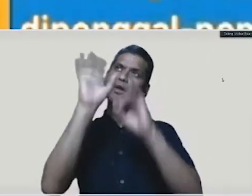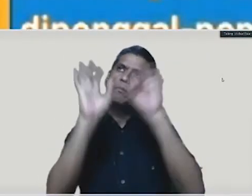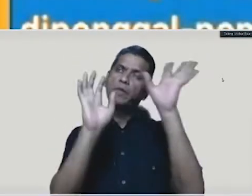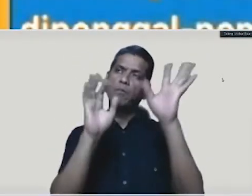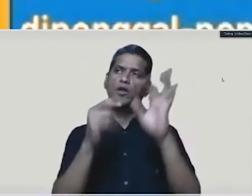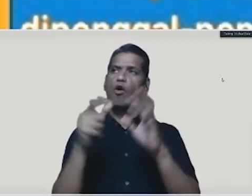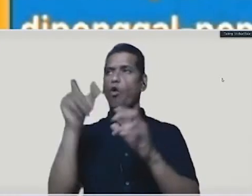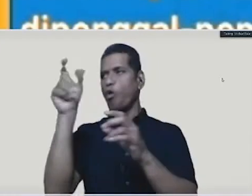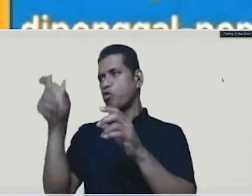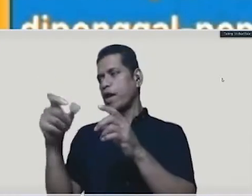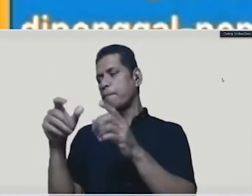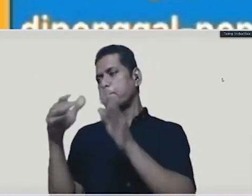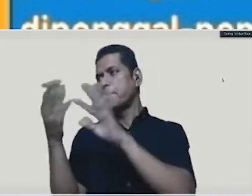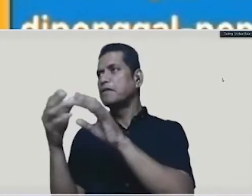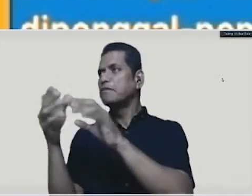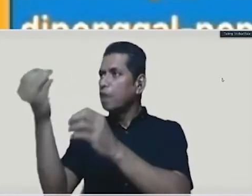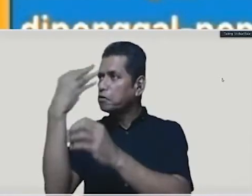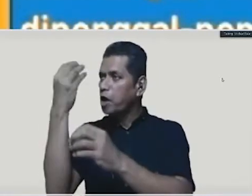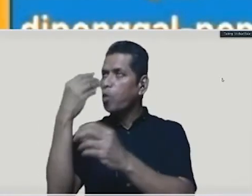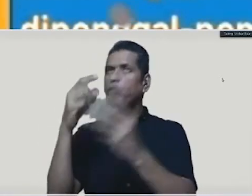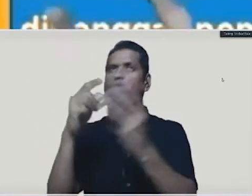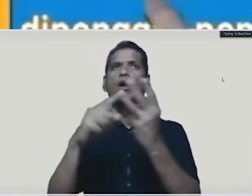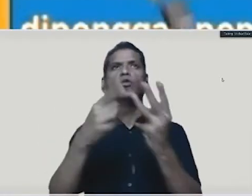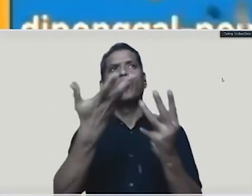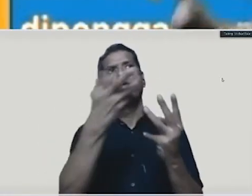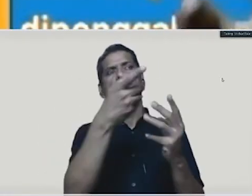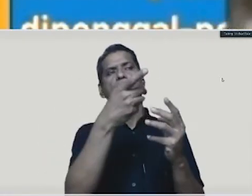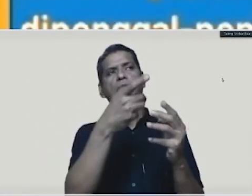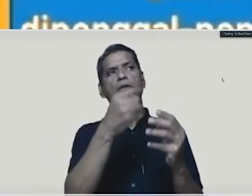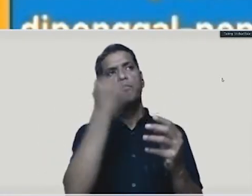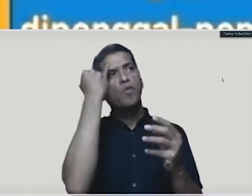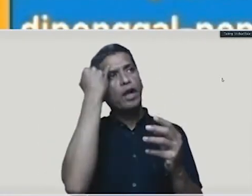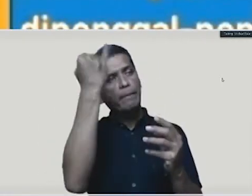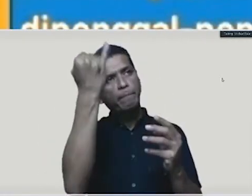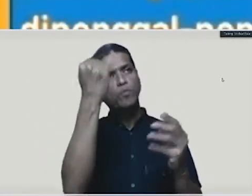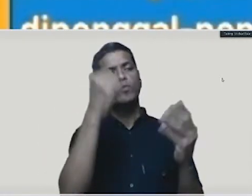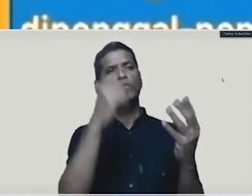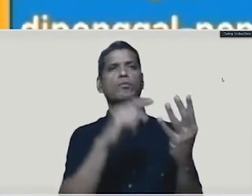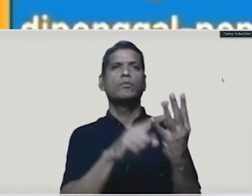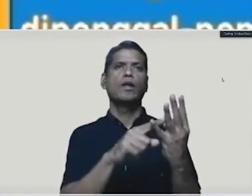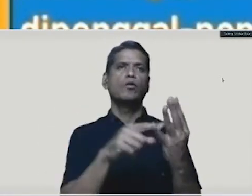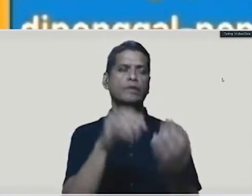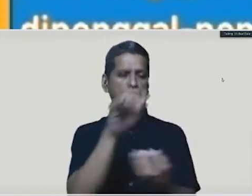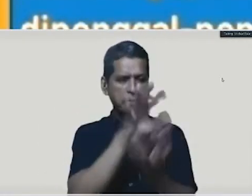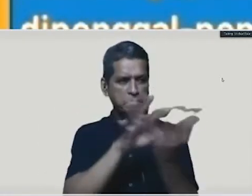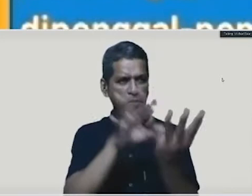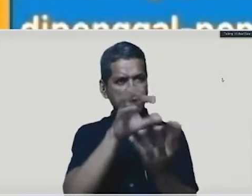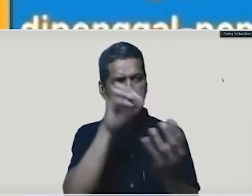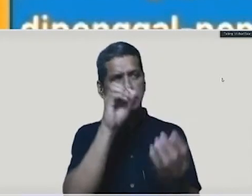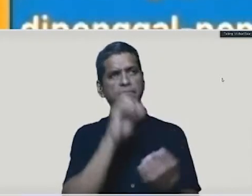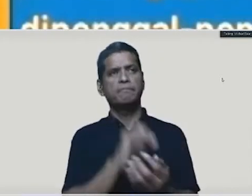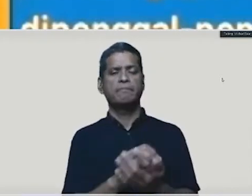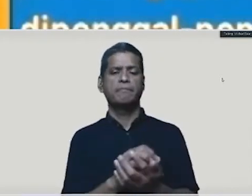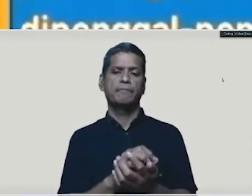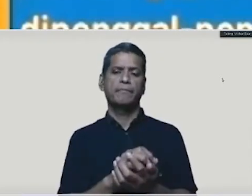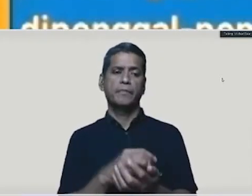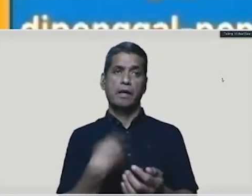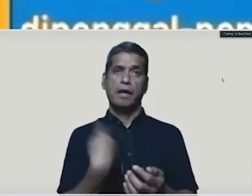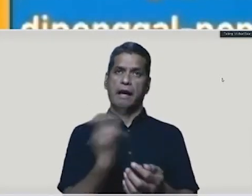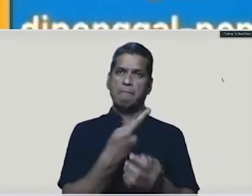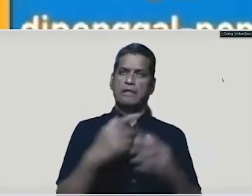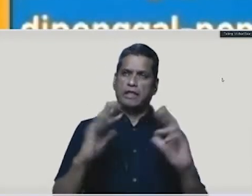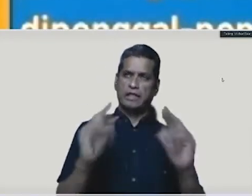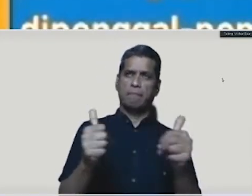berdasarkan sihir dan berdasarkan ilmu ilmu science kami akan menerangkan